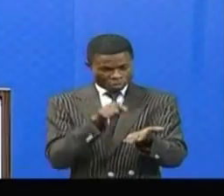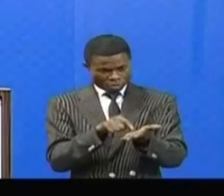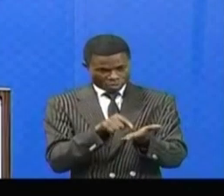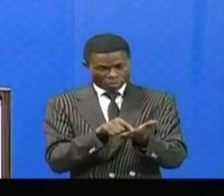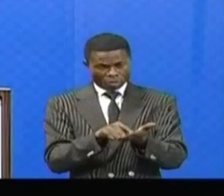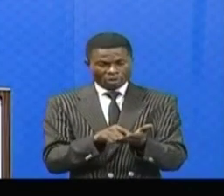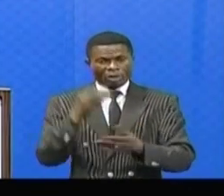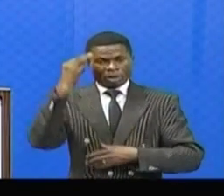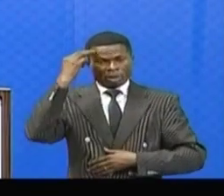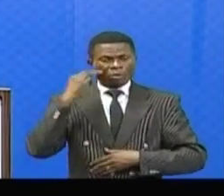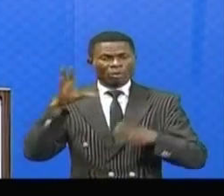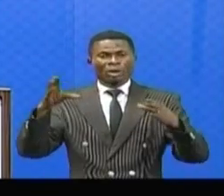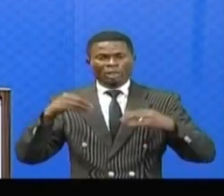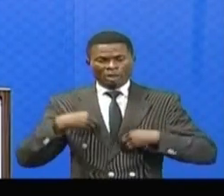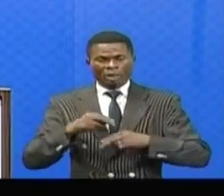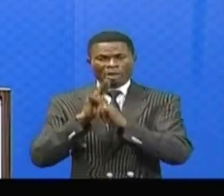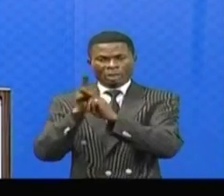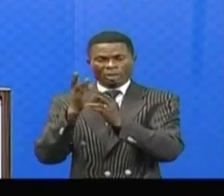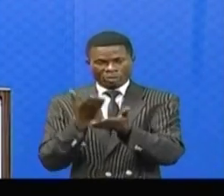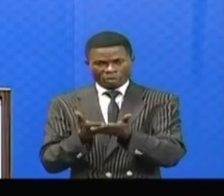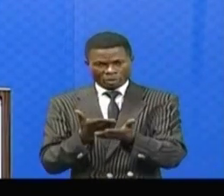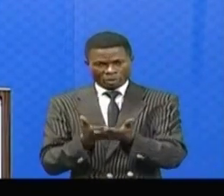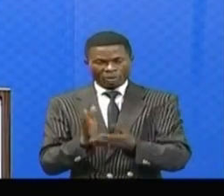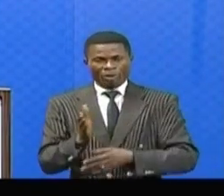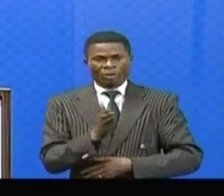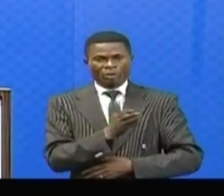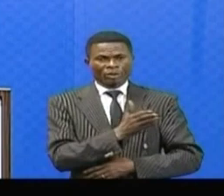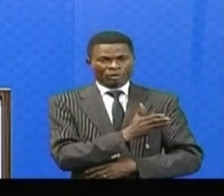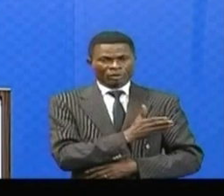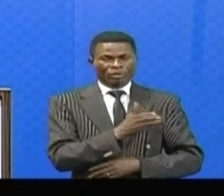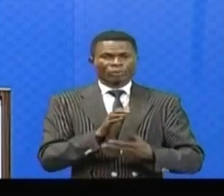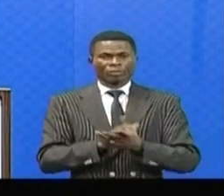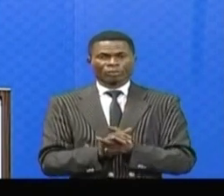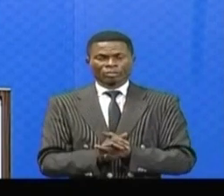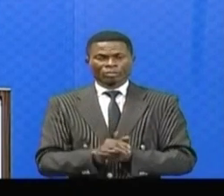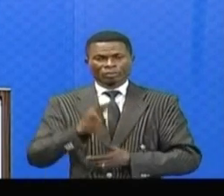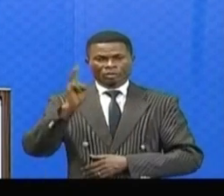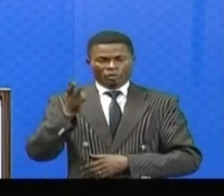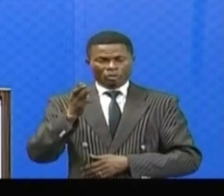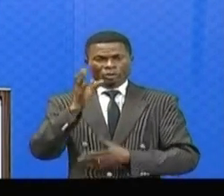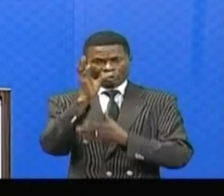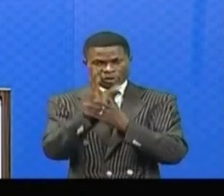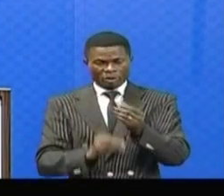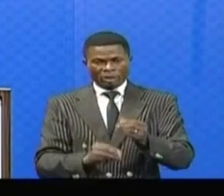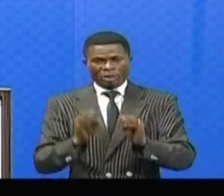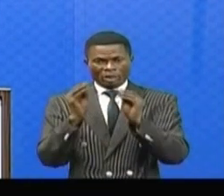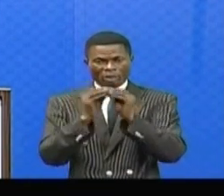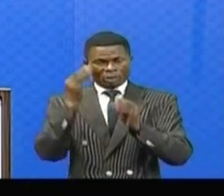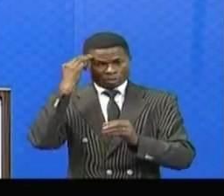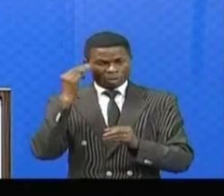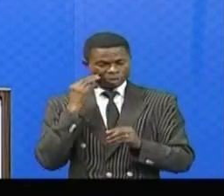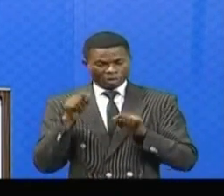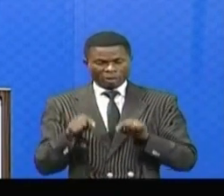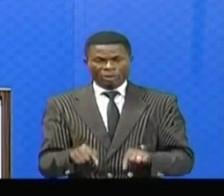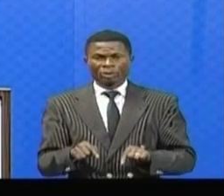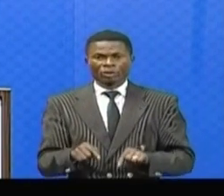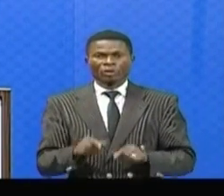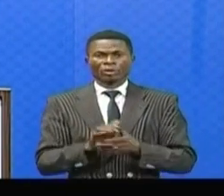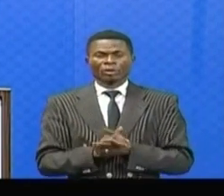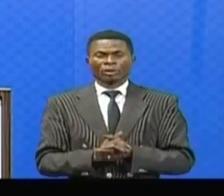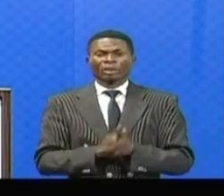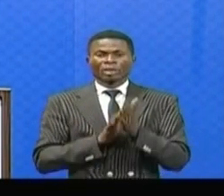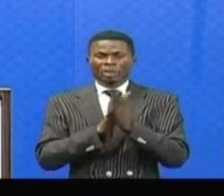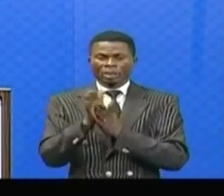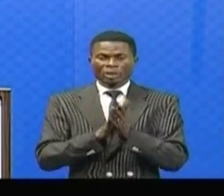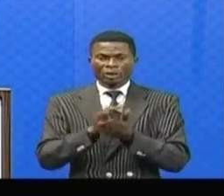Le Conseil a pris acte de cette note d'information. Au troisième chapitre du Conseil de ministres de ce jour, relatif